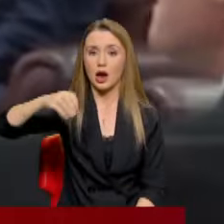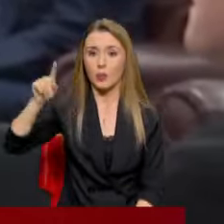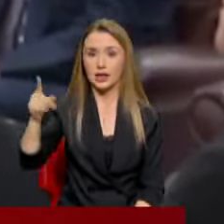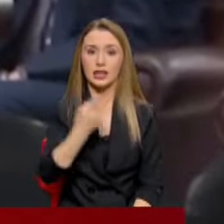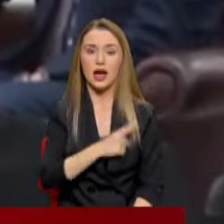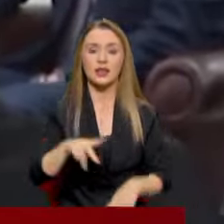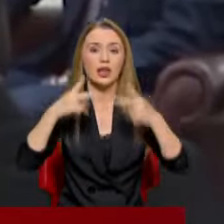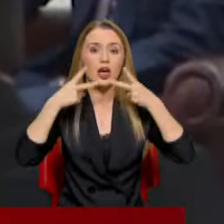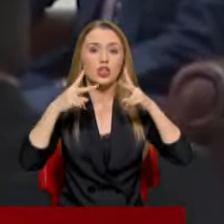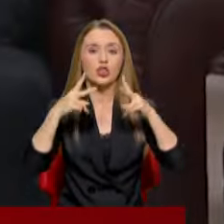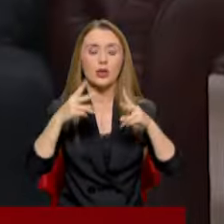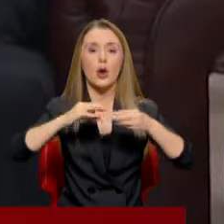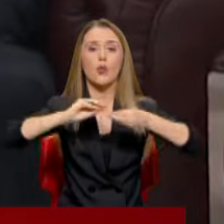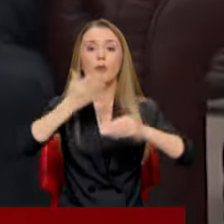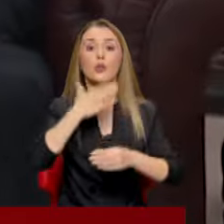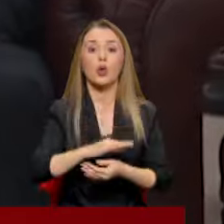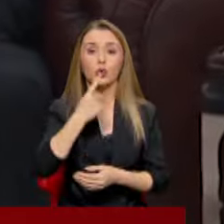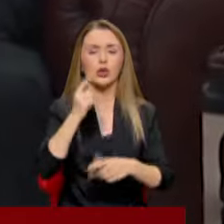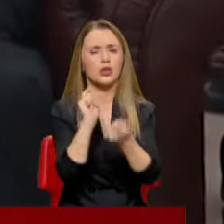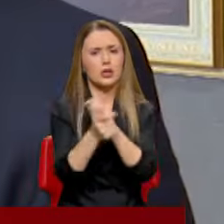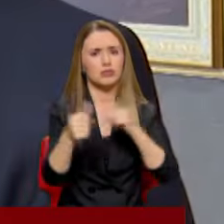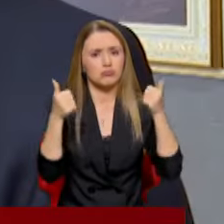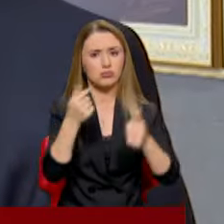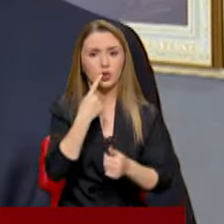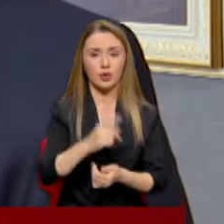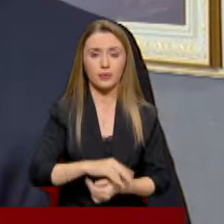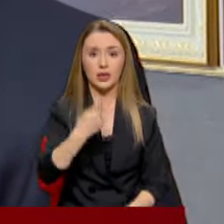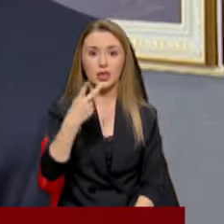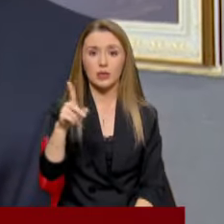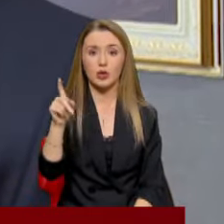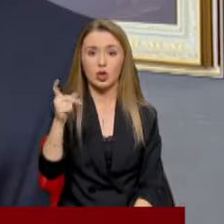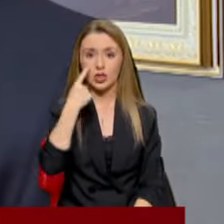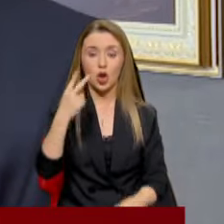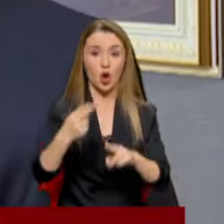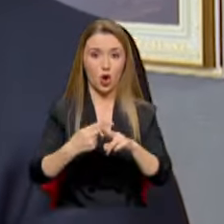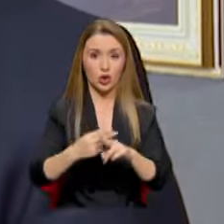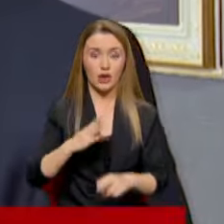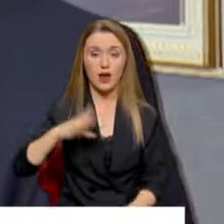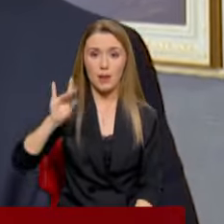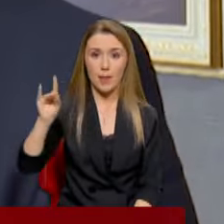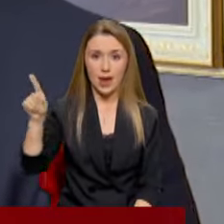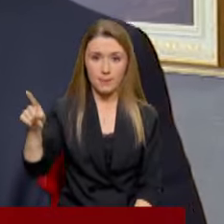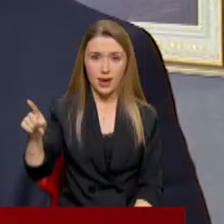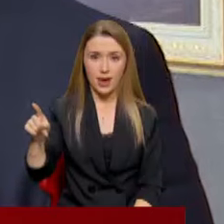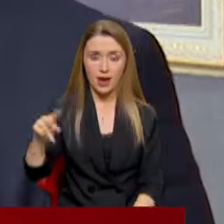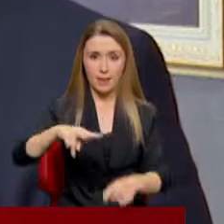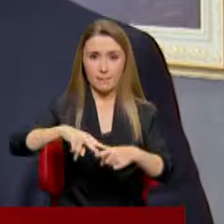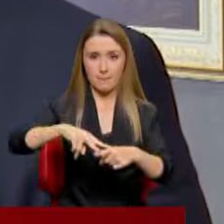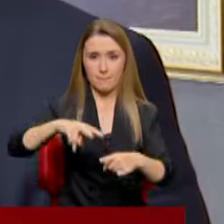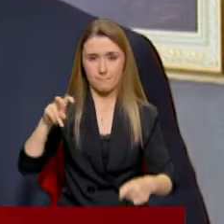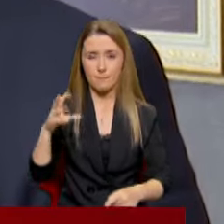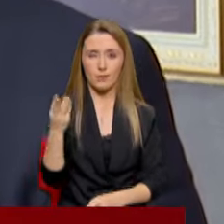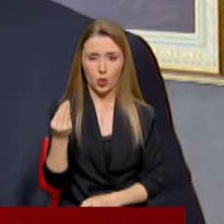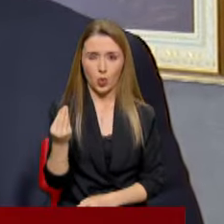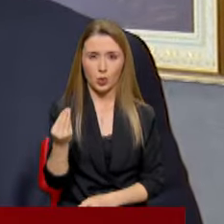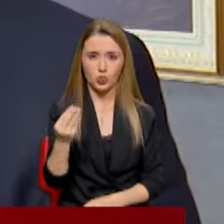aday açıklaması sorun değil değişebilir demişti 2019'da örneği vardı MHP geri çekme söz konusu